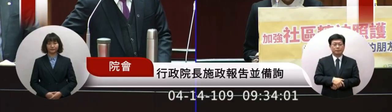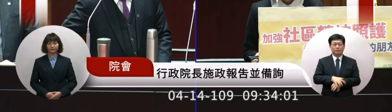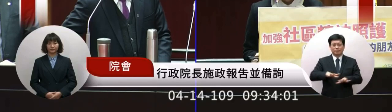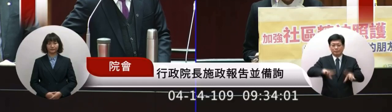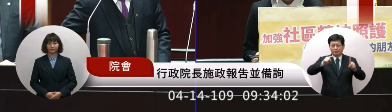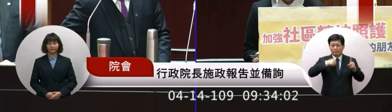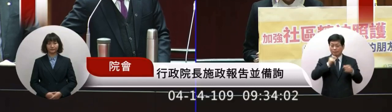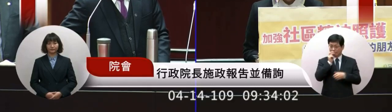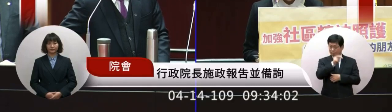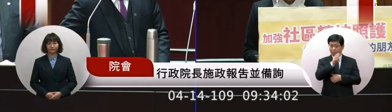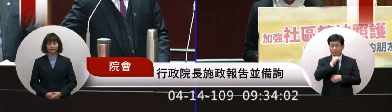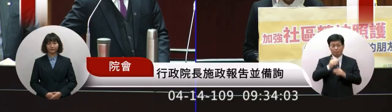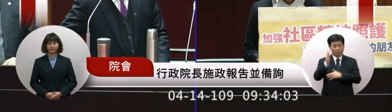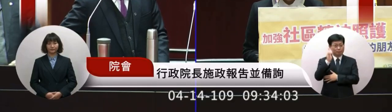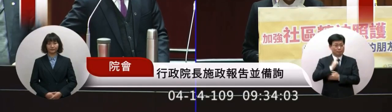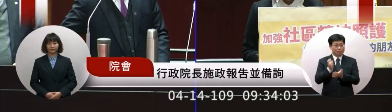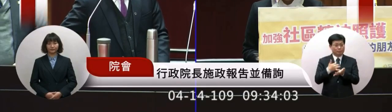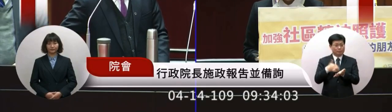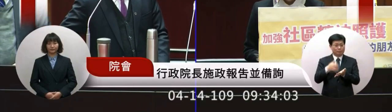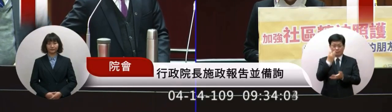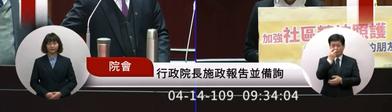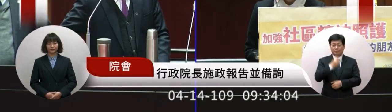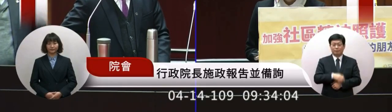我们先看到是说，以国家的经费来看，